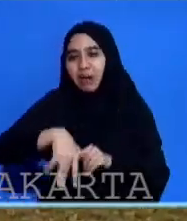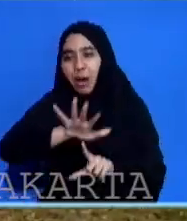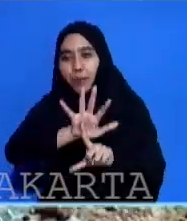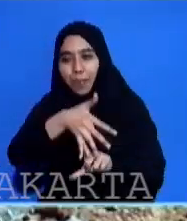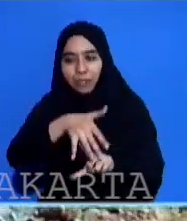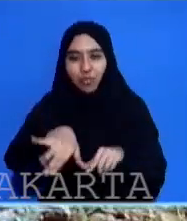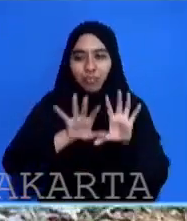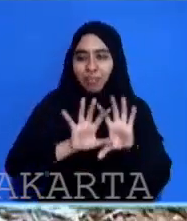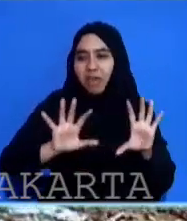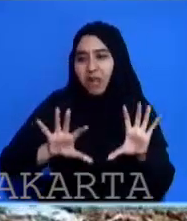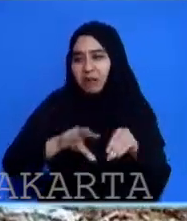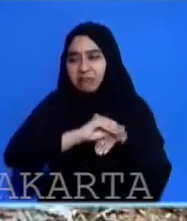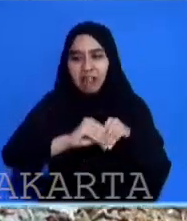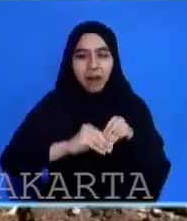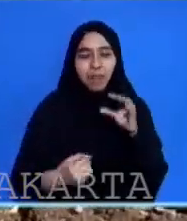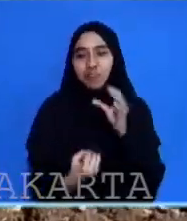panangangan